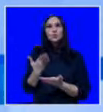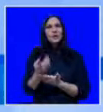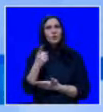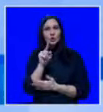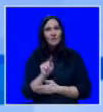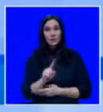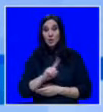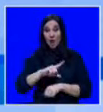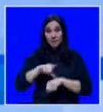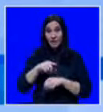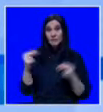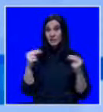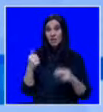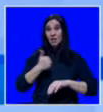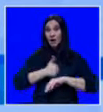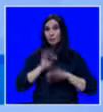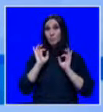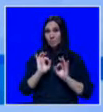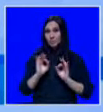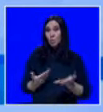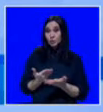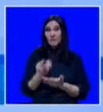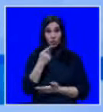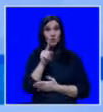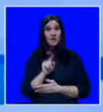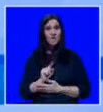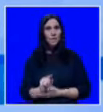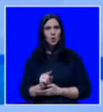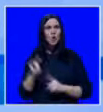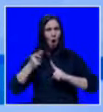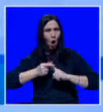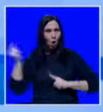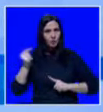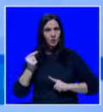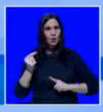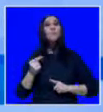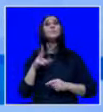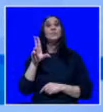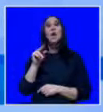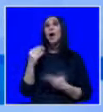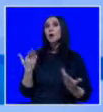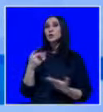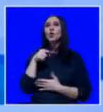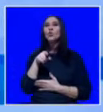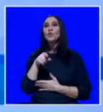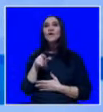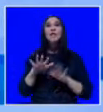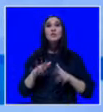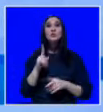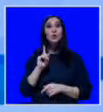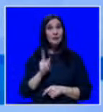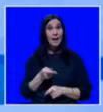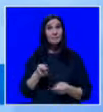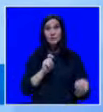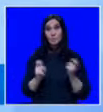Не е ли време съвета на ректорите, например, да постави този въпрос остро и да кажете, това е нещото, което